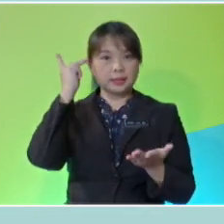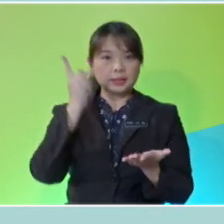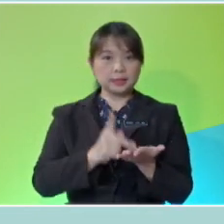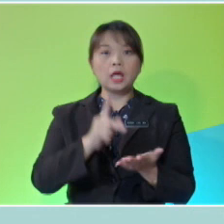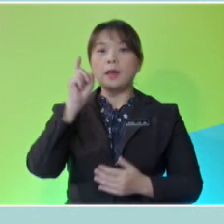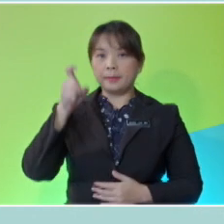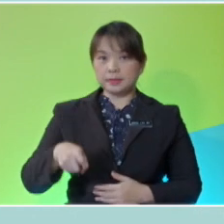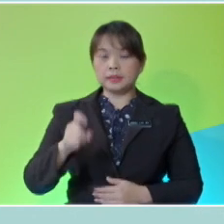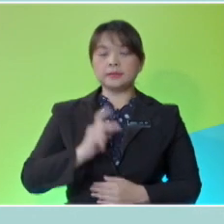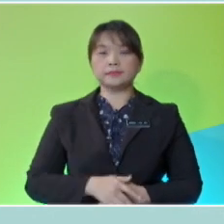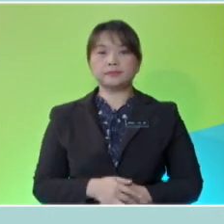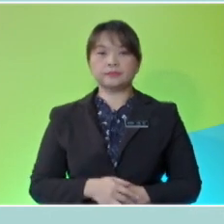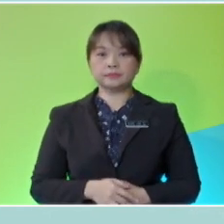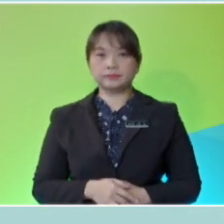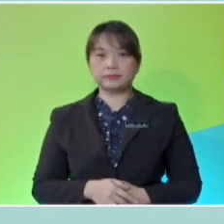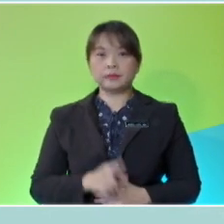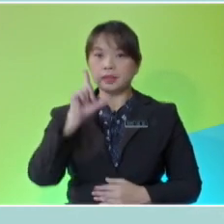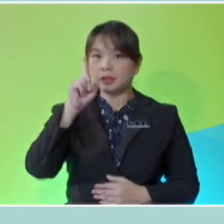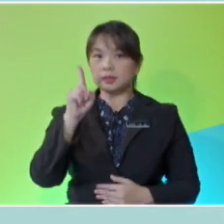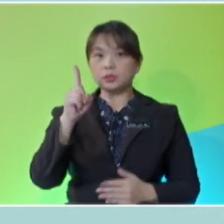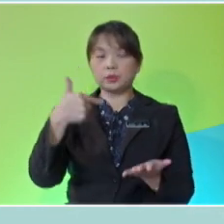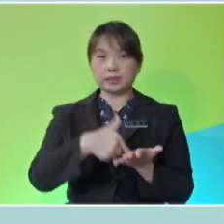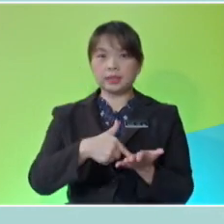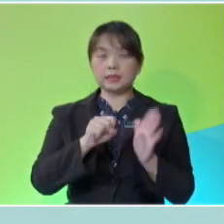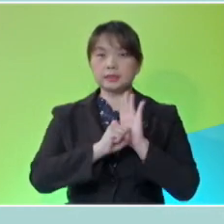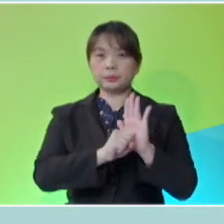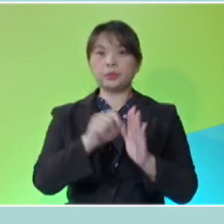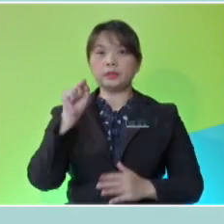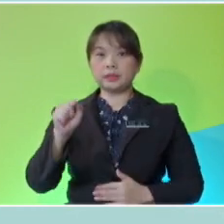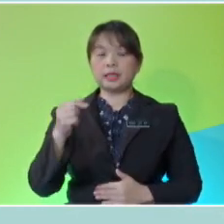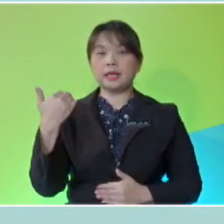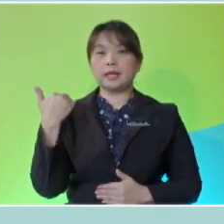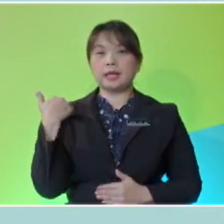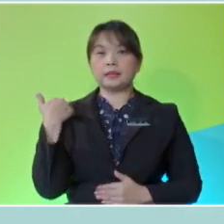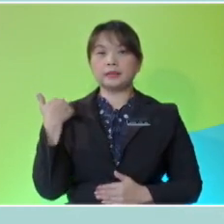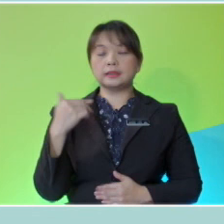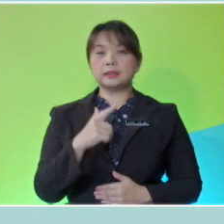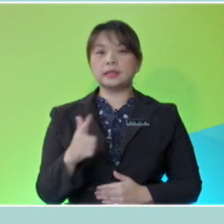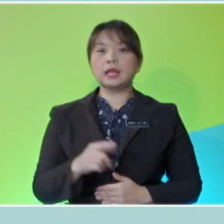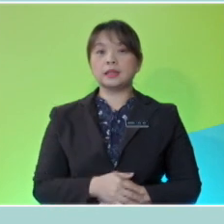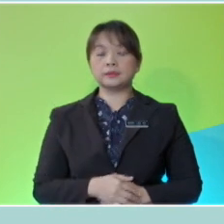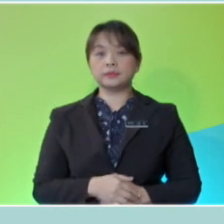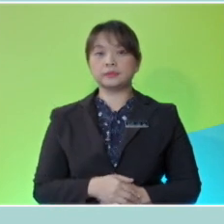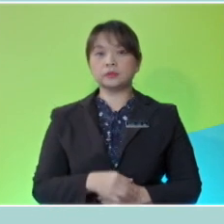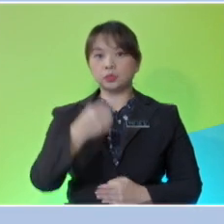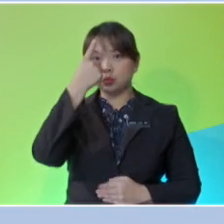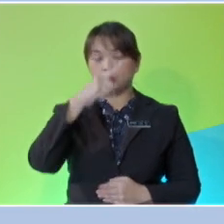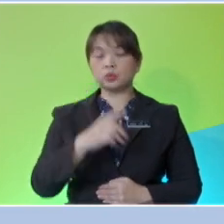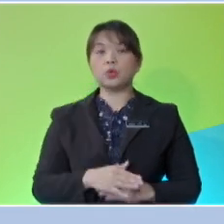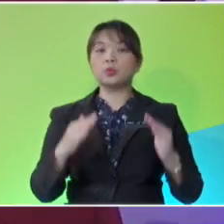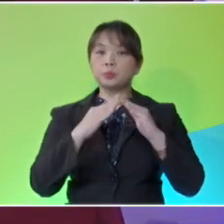oke itu ada satu lagi contoh simbol titik bagi kuil yaitu menunjukkan rumah ibadah lah rumah keagamaan